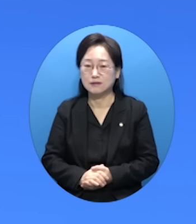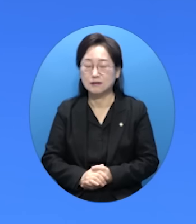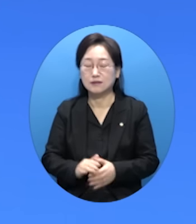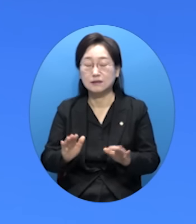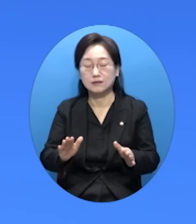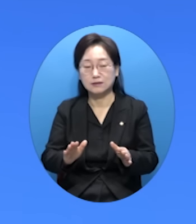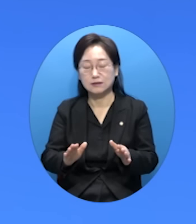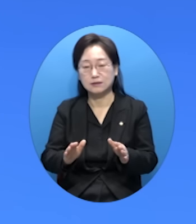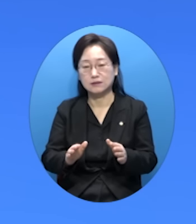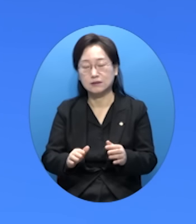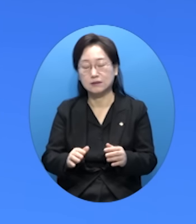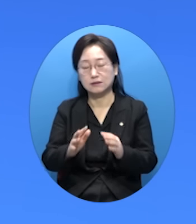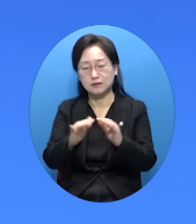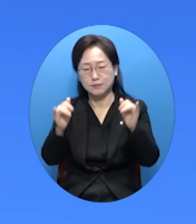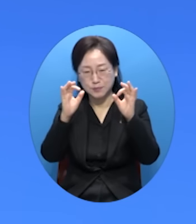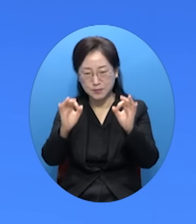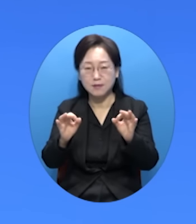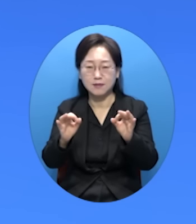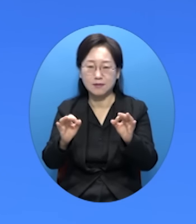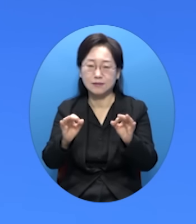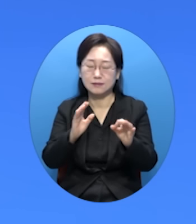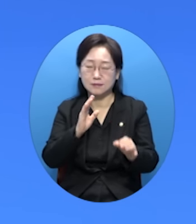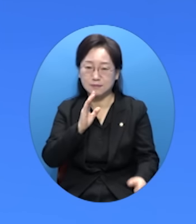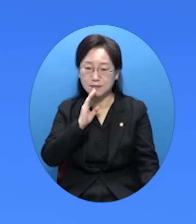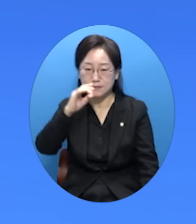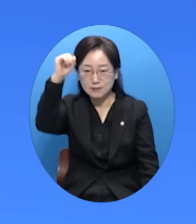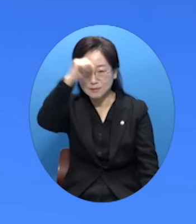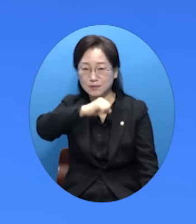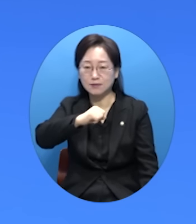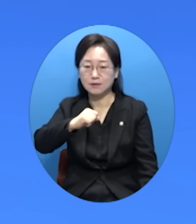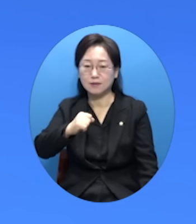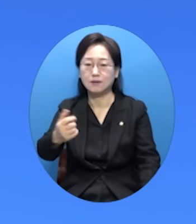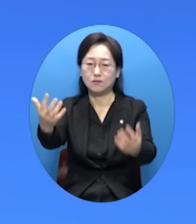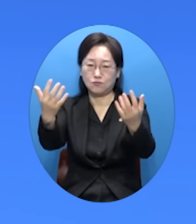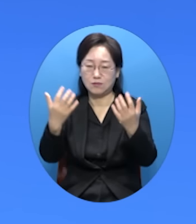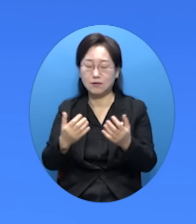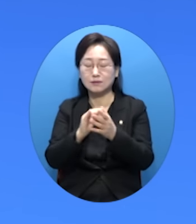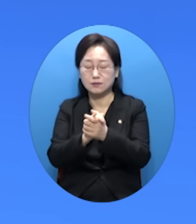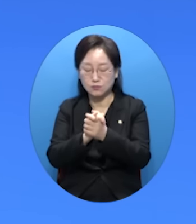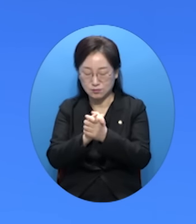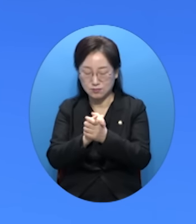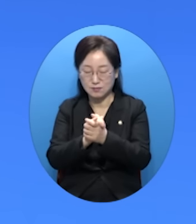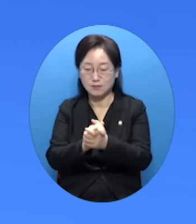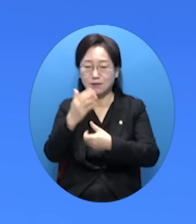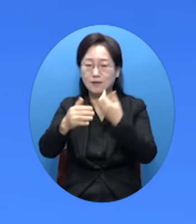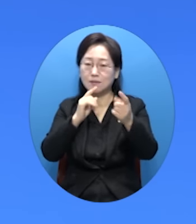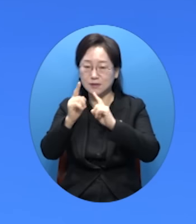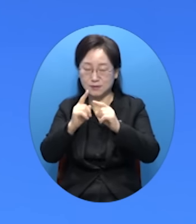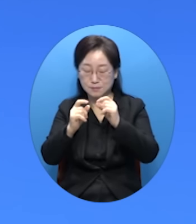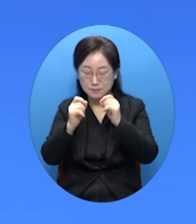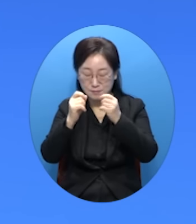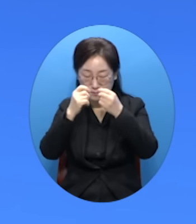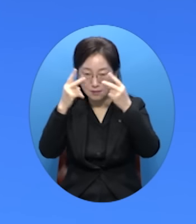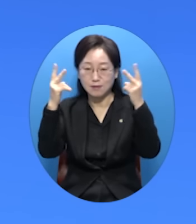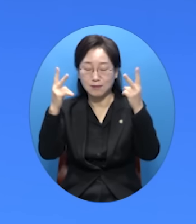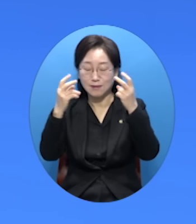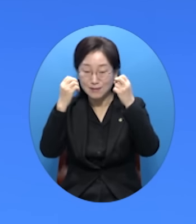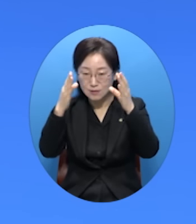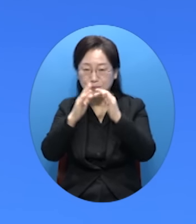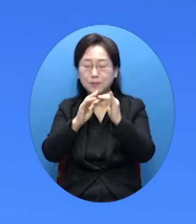이런 분들이 와서 새벽에 와서 기도하고 말씀으로 깨어지고 성령 받고 새 사람